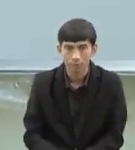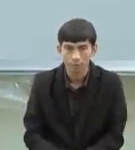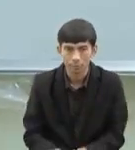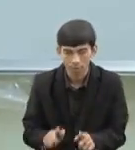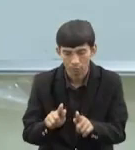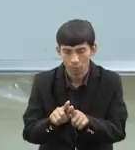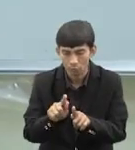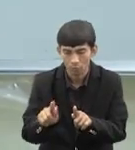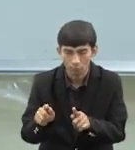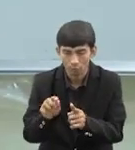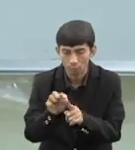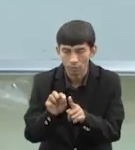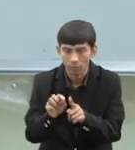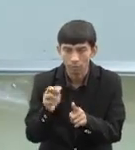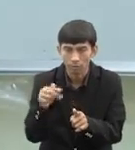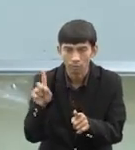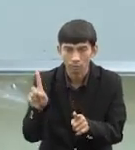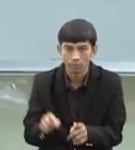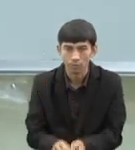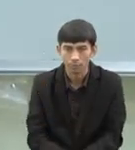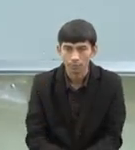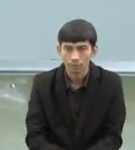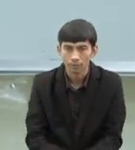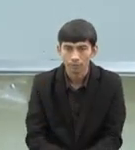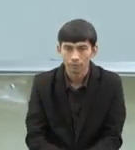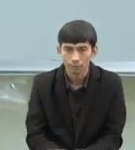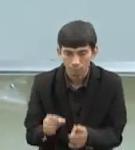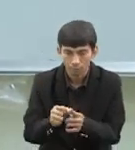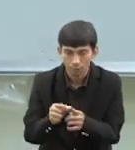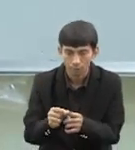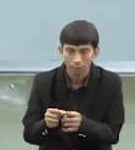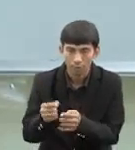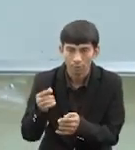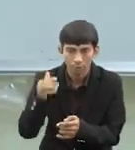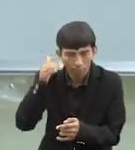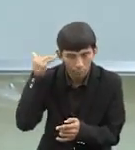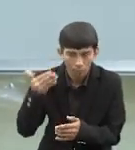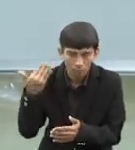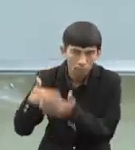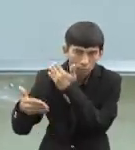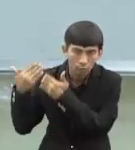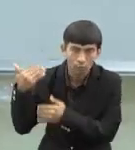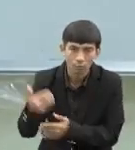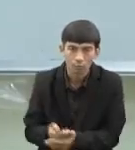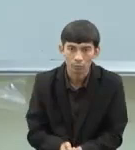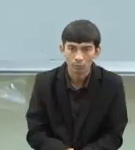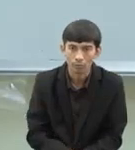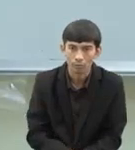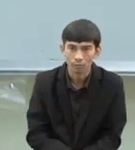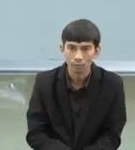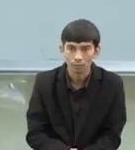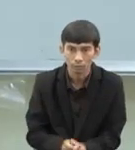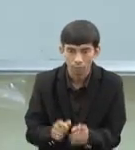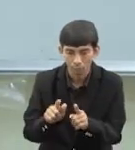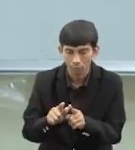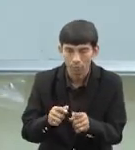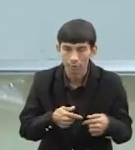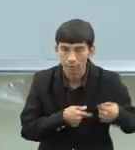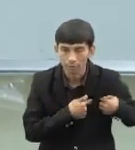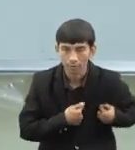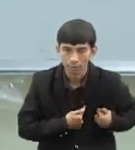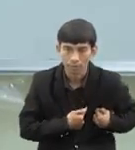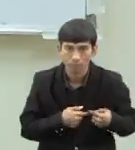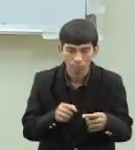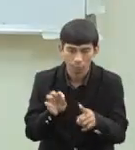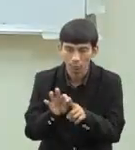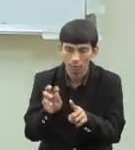vì. Chuôn không vẹn tì mùi. Chà bịa đôn tà nâng vẹn tì mùi. Chuôn cho mình nâng bịa chật